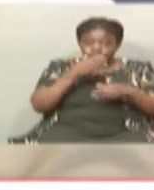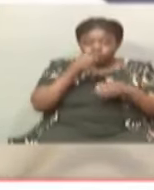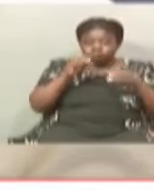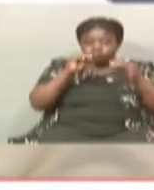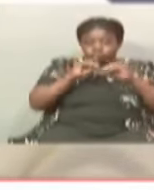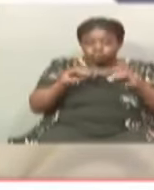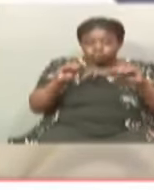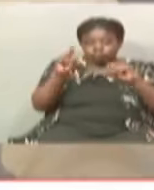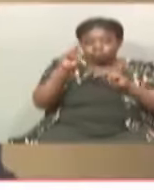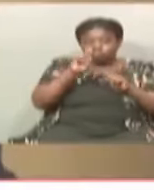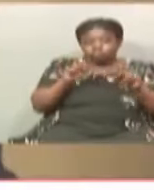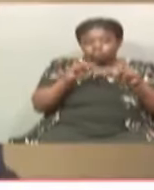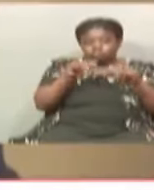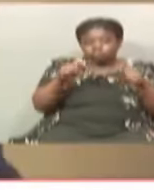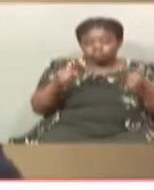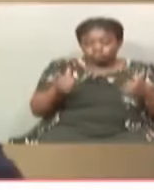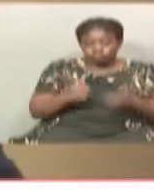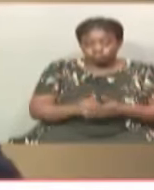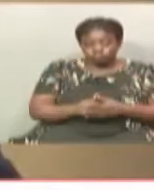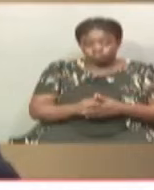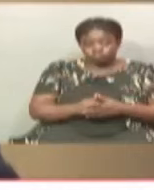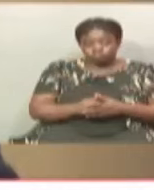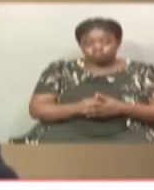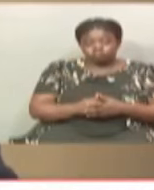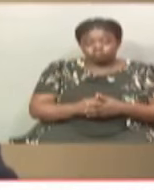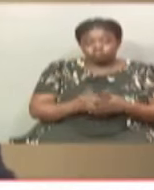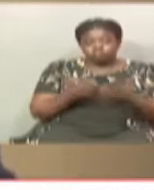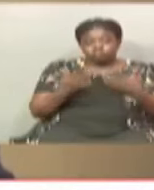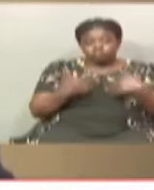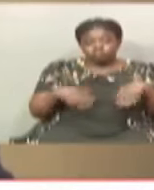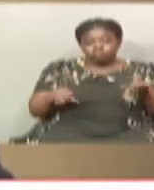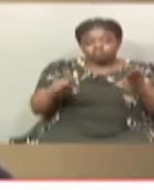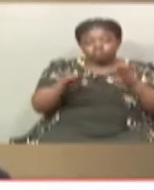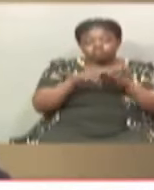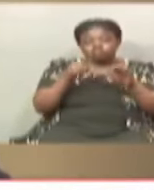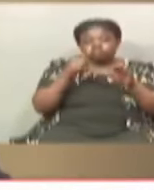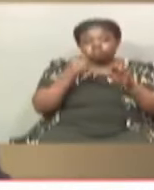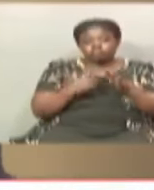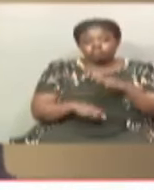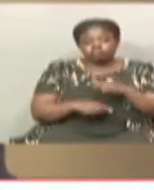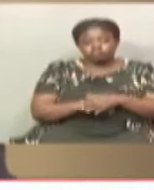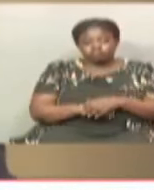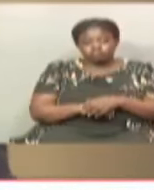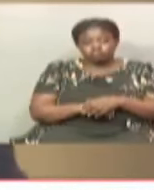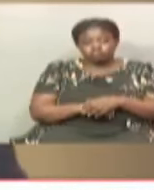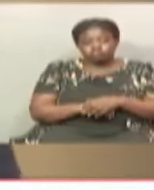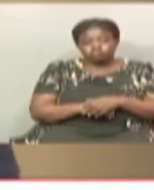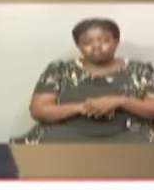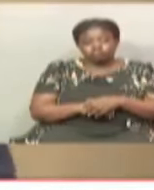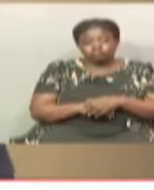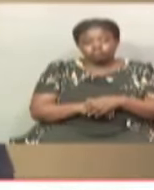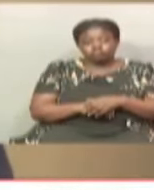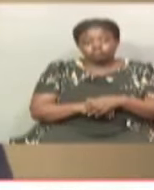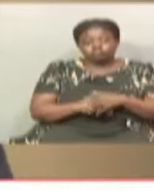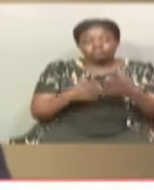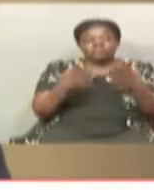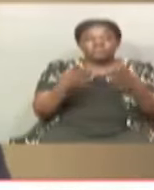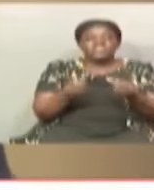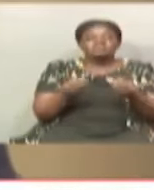abantu obulungi. The most important aspect of communication is simplicity.